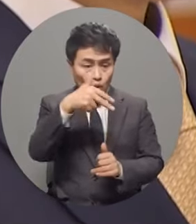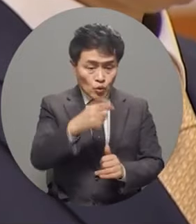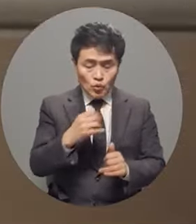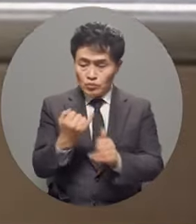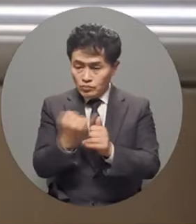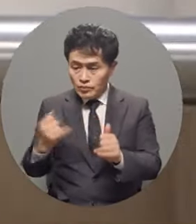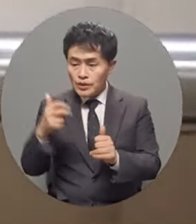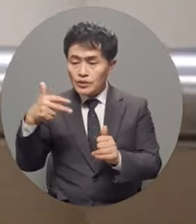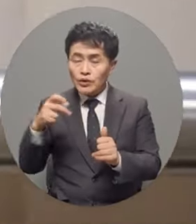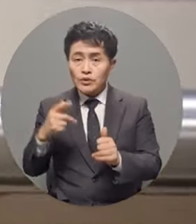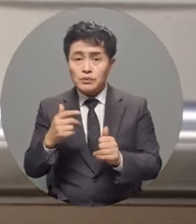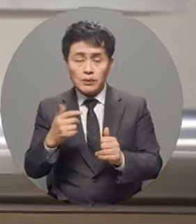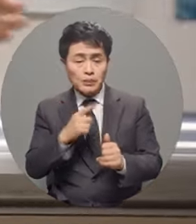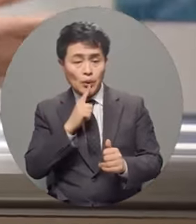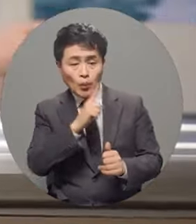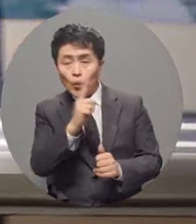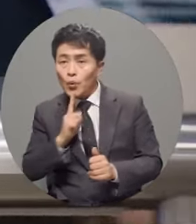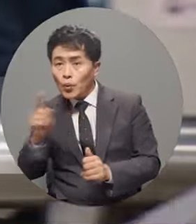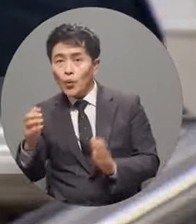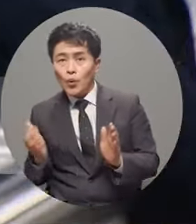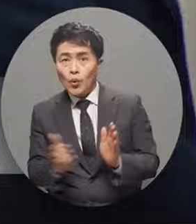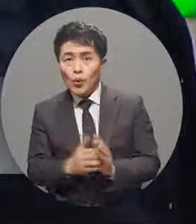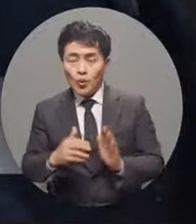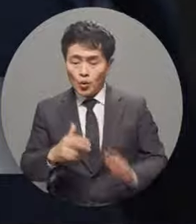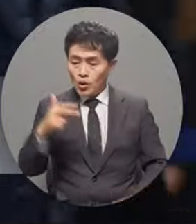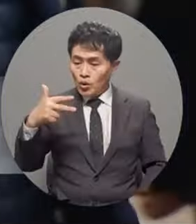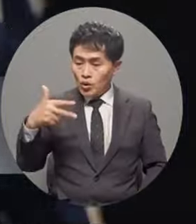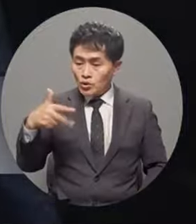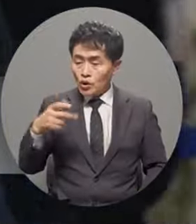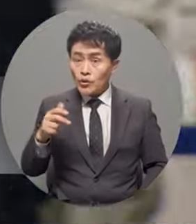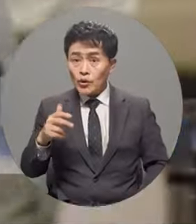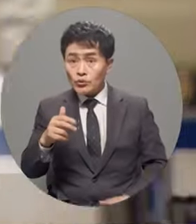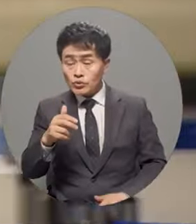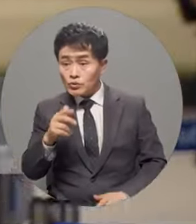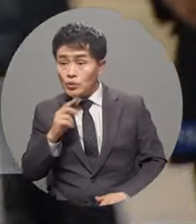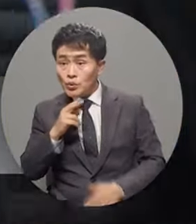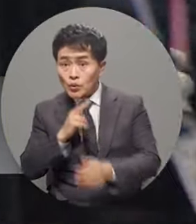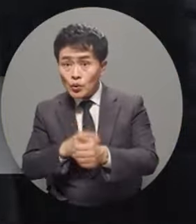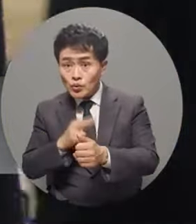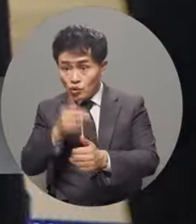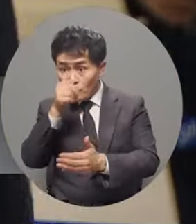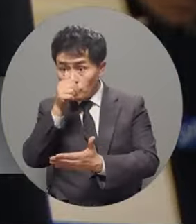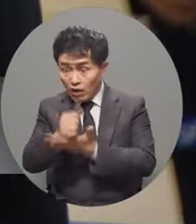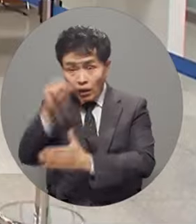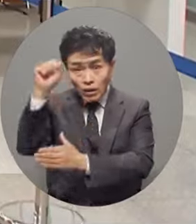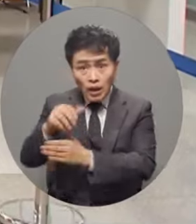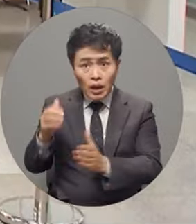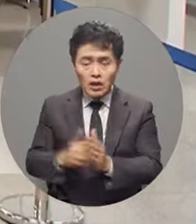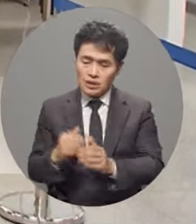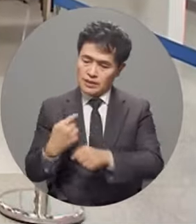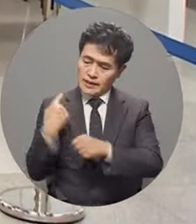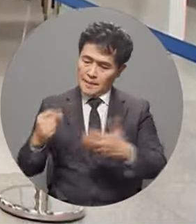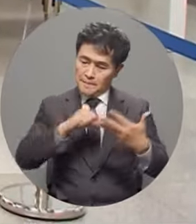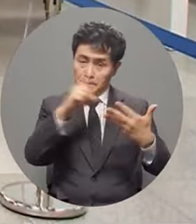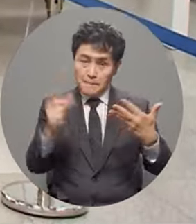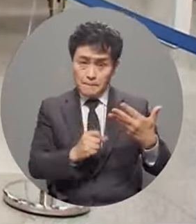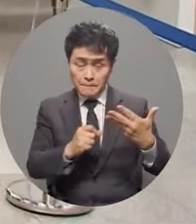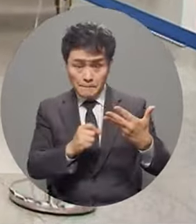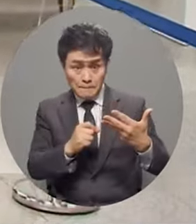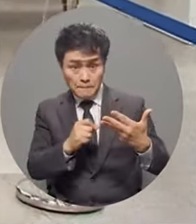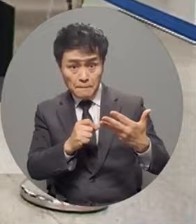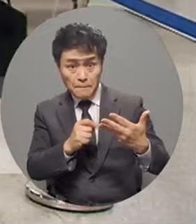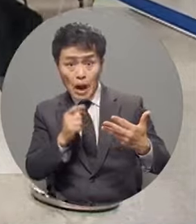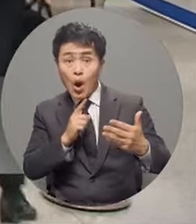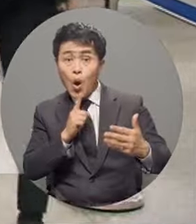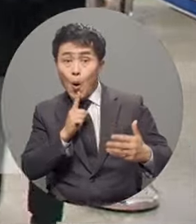기소했습니다. 검찰은 정경심 전 교수의 유죄가 확정된 뒤 작년 8월 공소시효 만료 보름을 앞두고